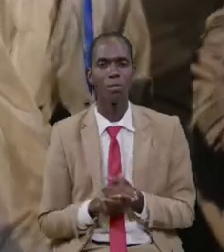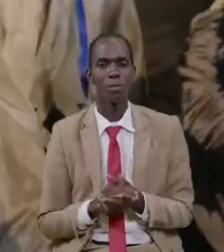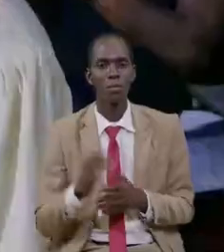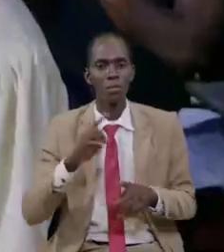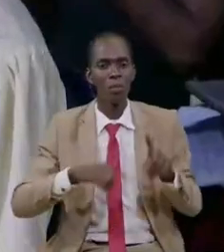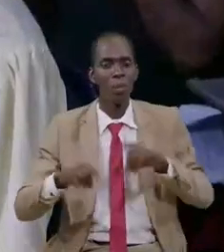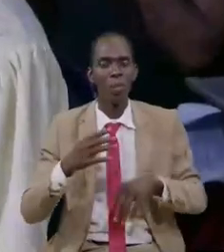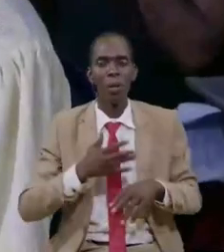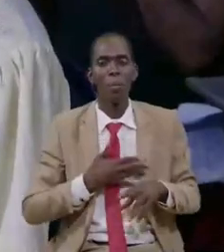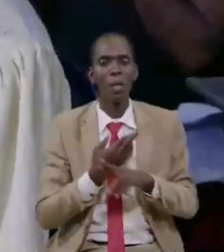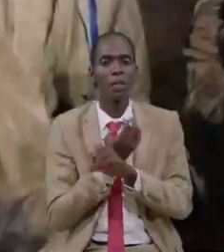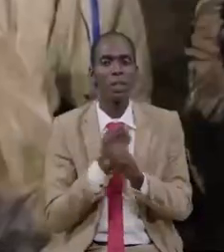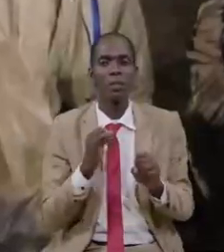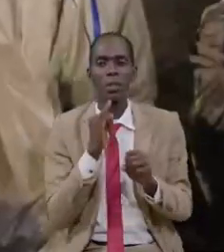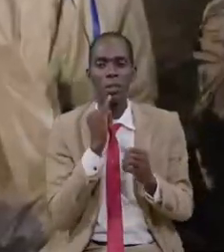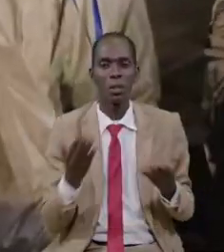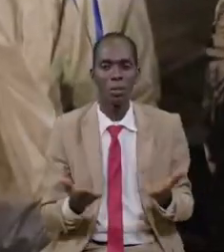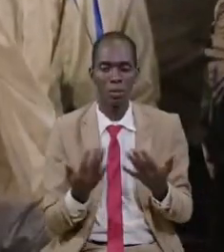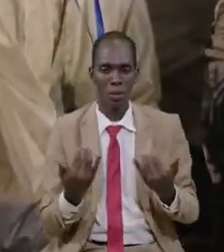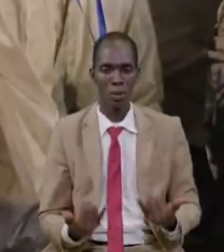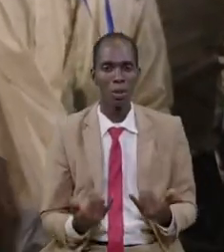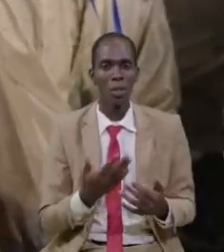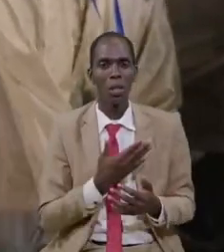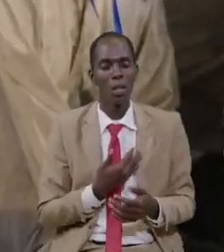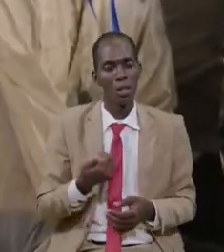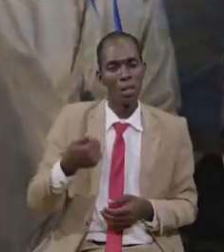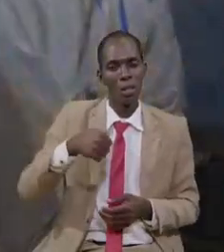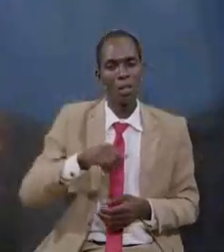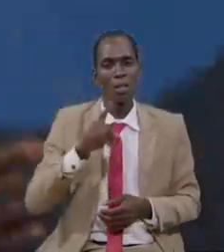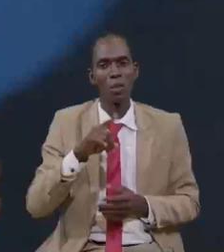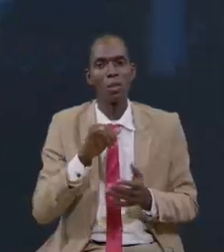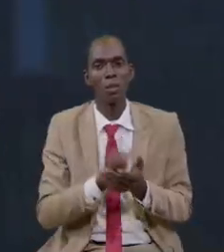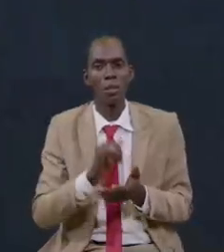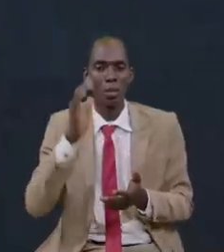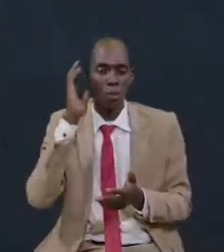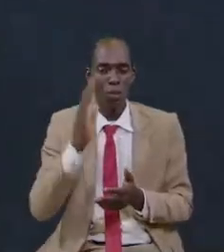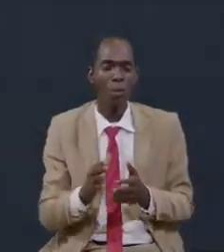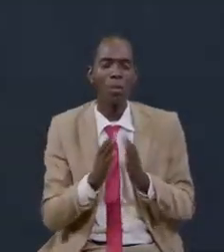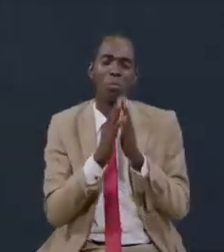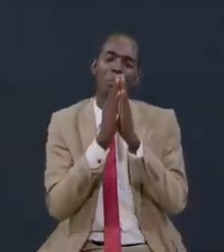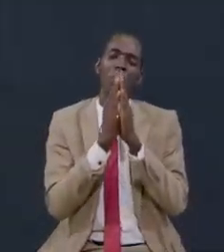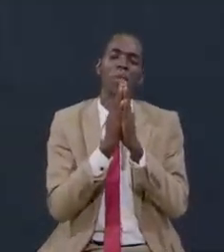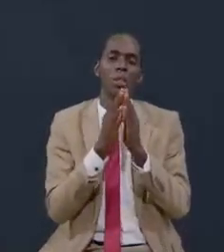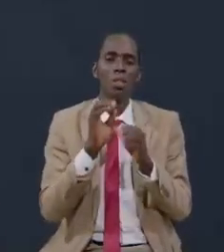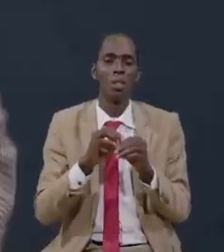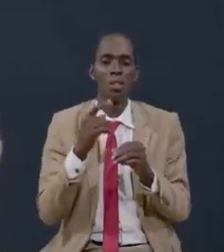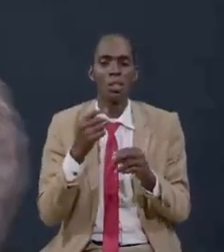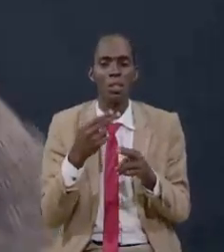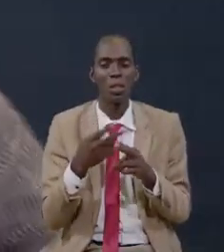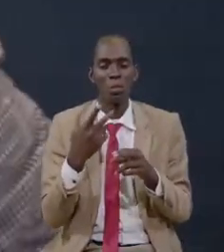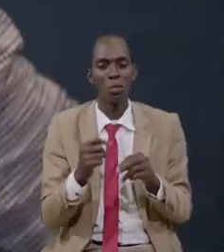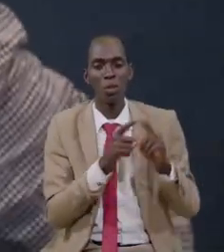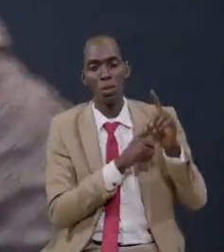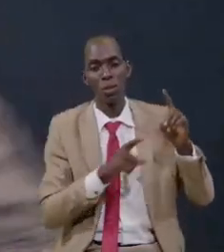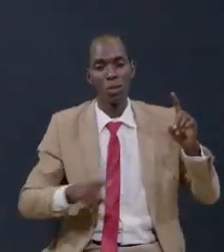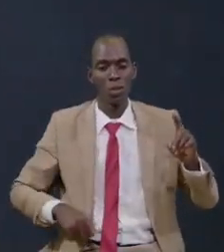est disponible maintenant. Et quiconque invoquera le nom du Seigneur sera